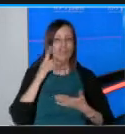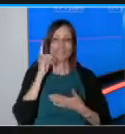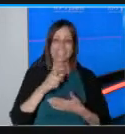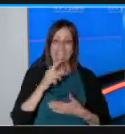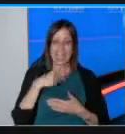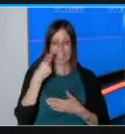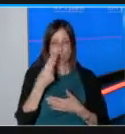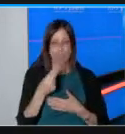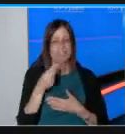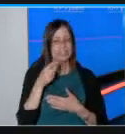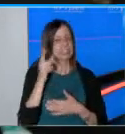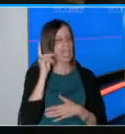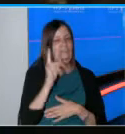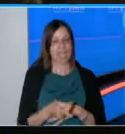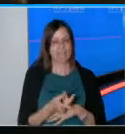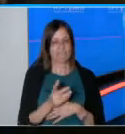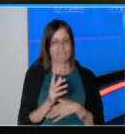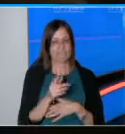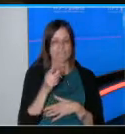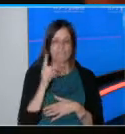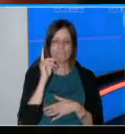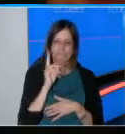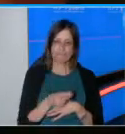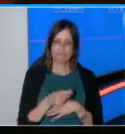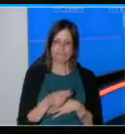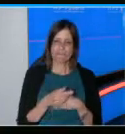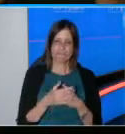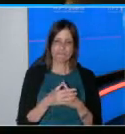להיות, הוא חייב, הוא חייב,